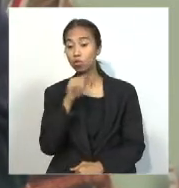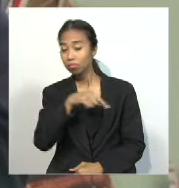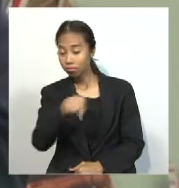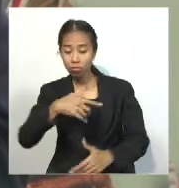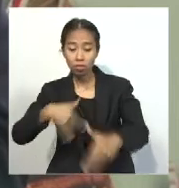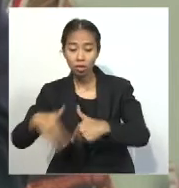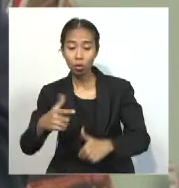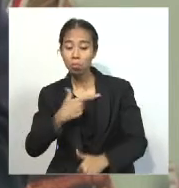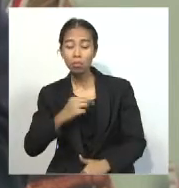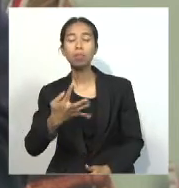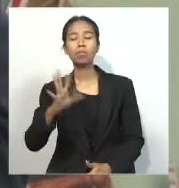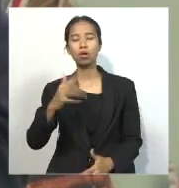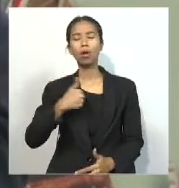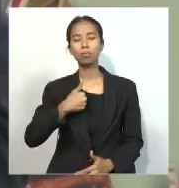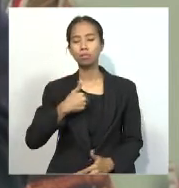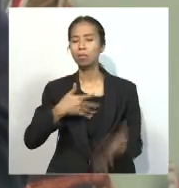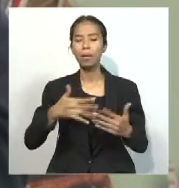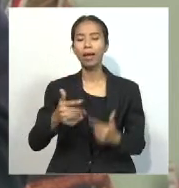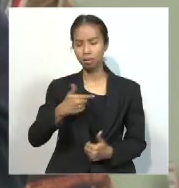ผมก็ต้องชอบท่าน